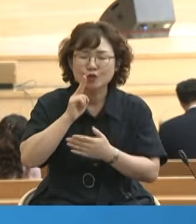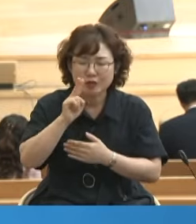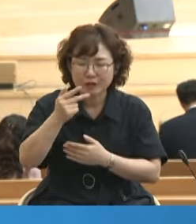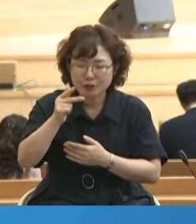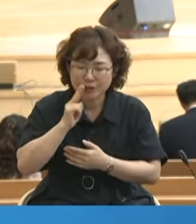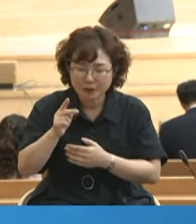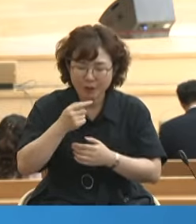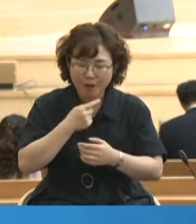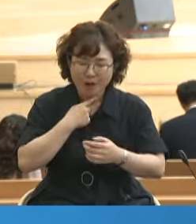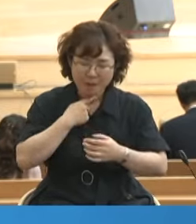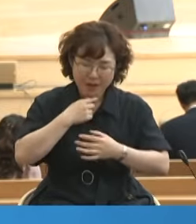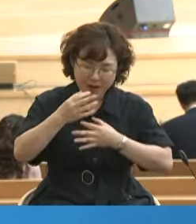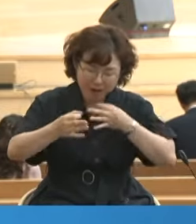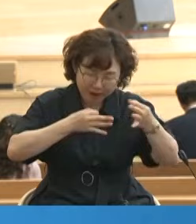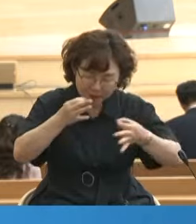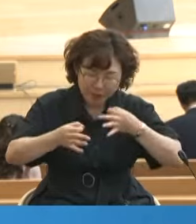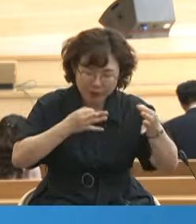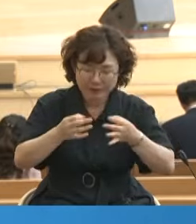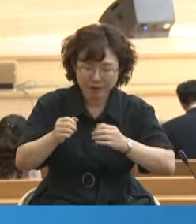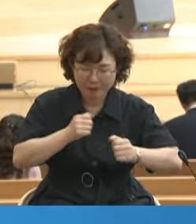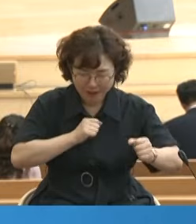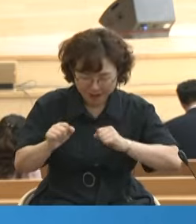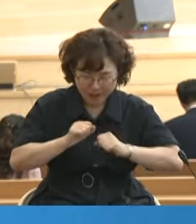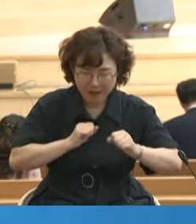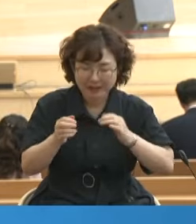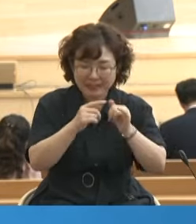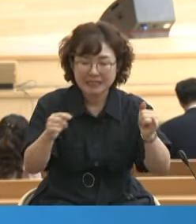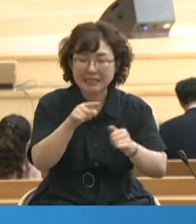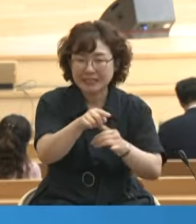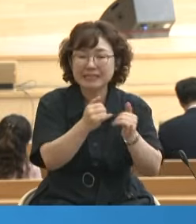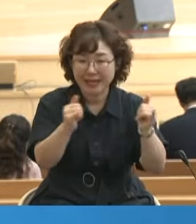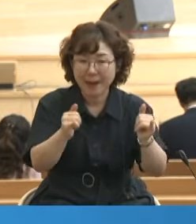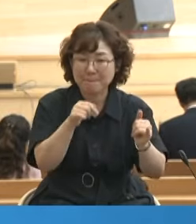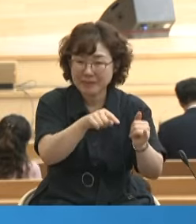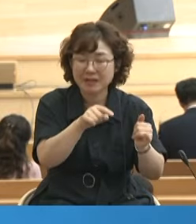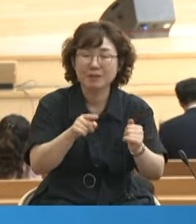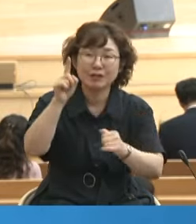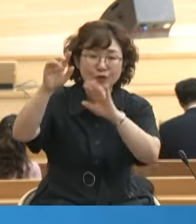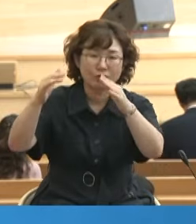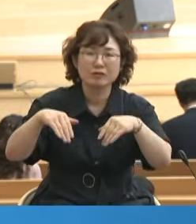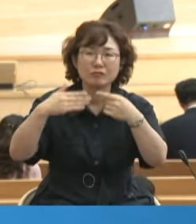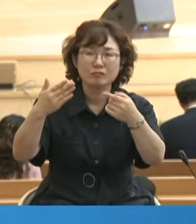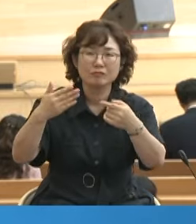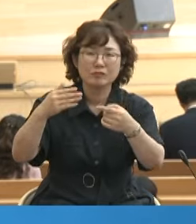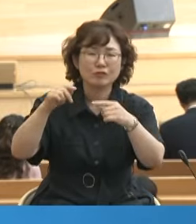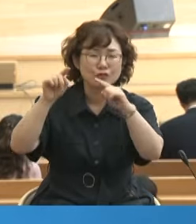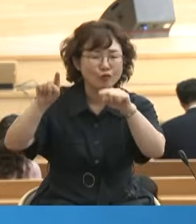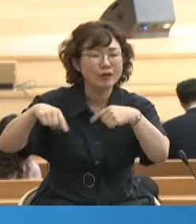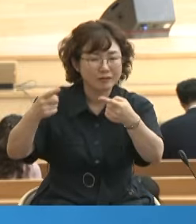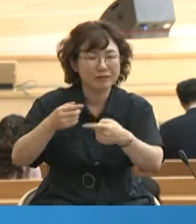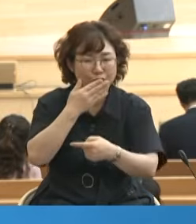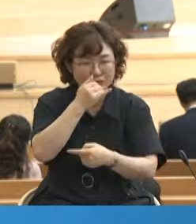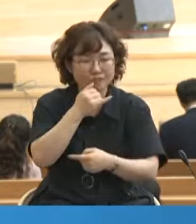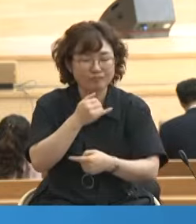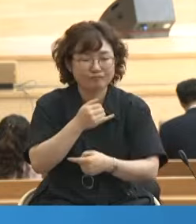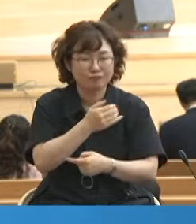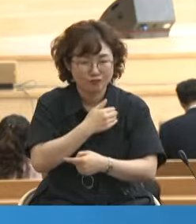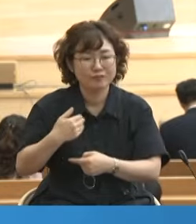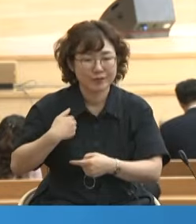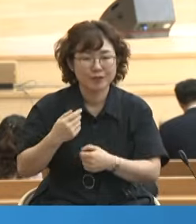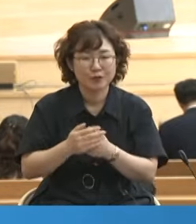놓아 외치는 그 사람, 그 사람이 천국 가는 믿음이죠. 근데 저는